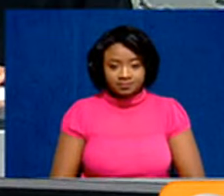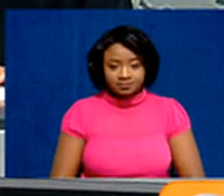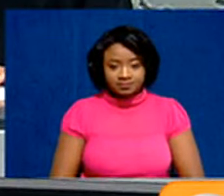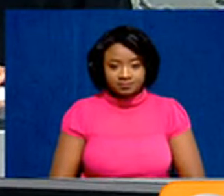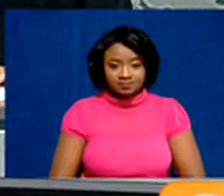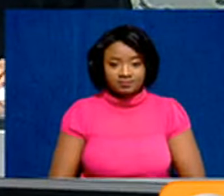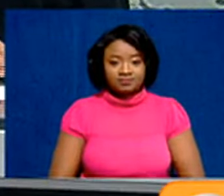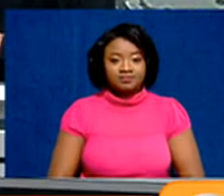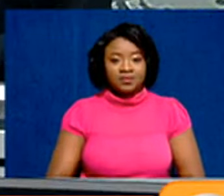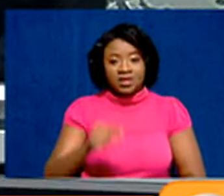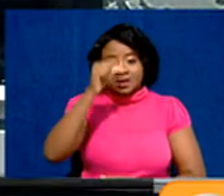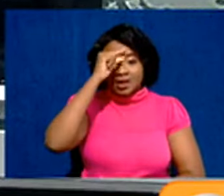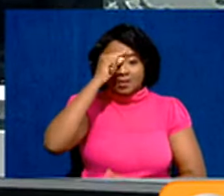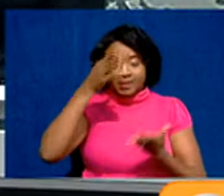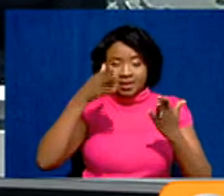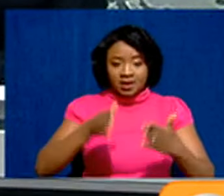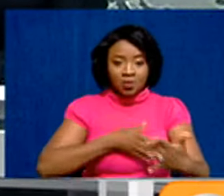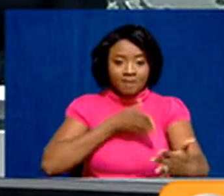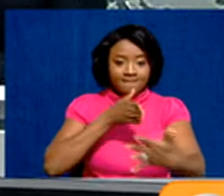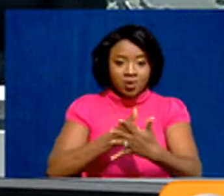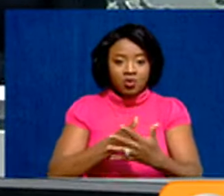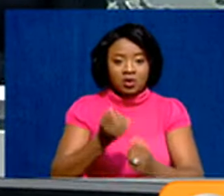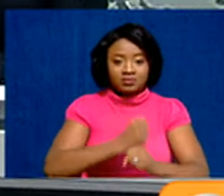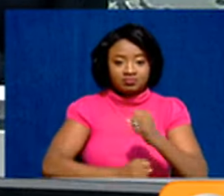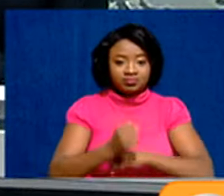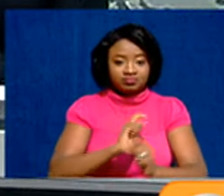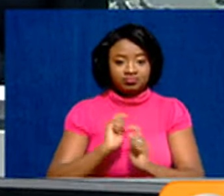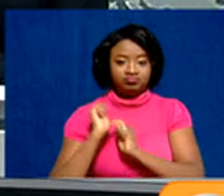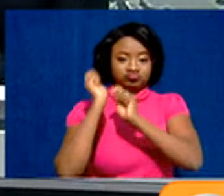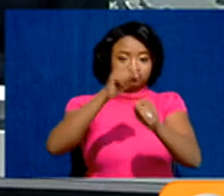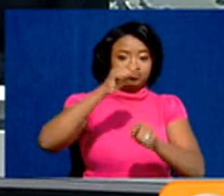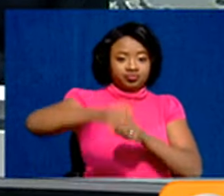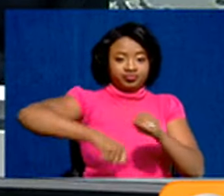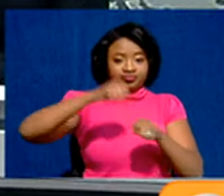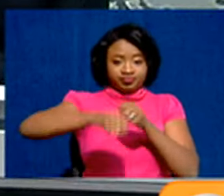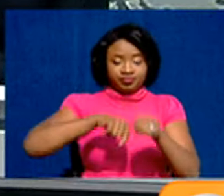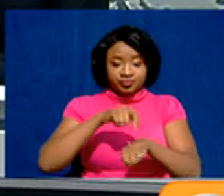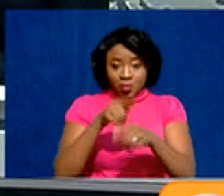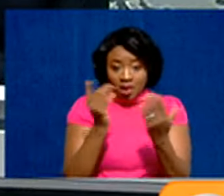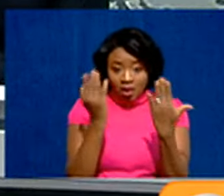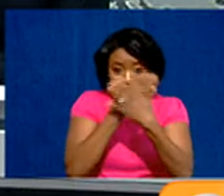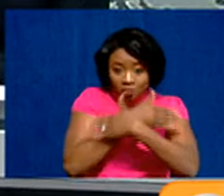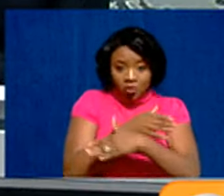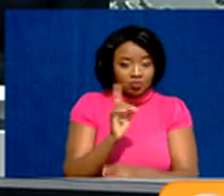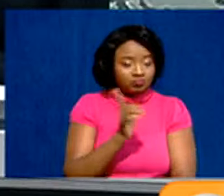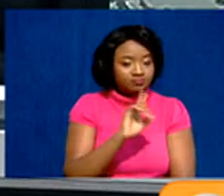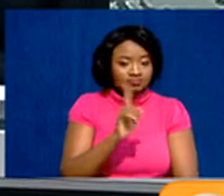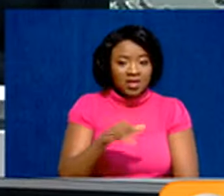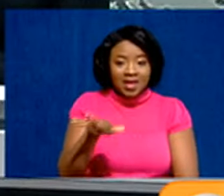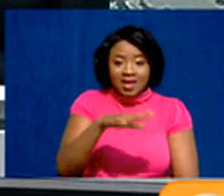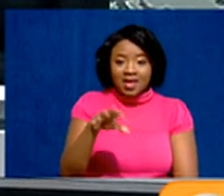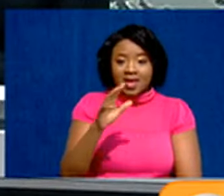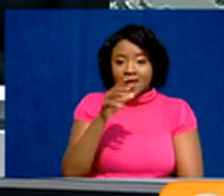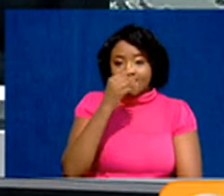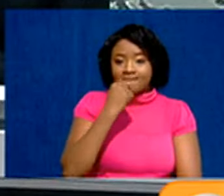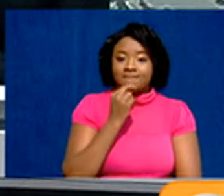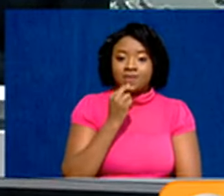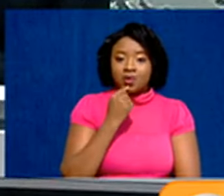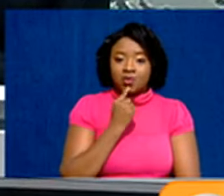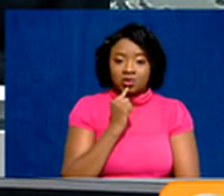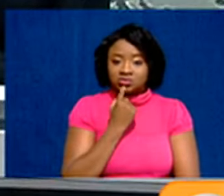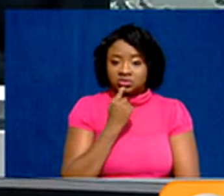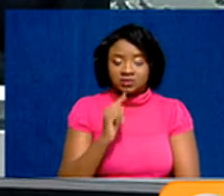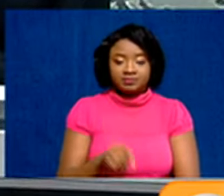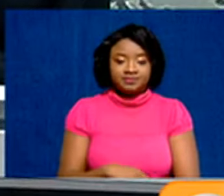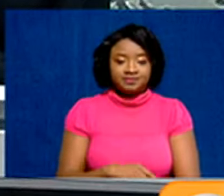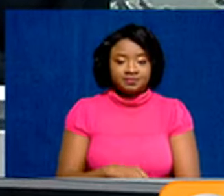Na mtazamaji, serikali imepiga marufuku shughuli za uvuvi saa za usiku katika bwawa Turkwel, kaunti ya Pokot Magharibi. Naam, hii